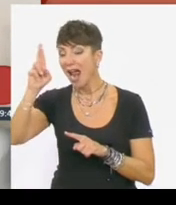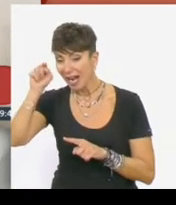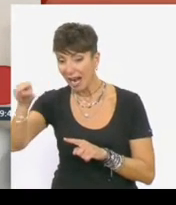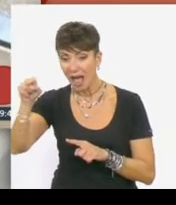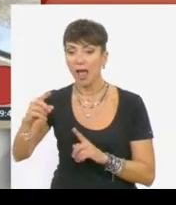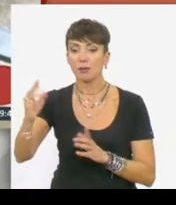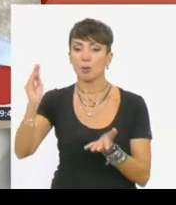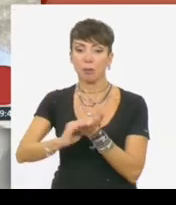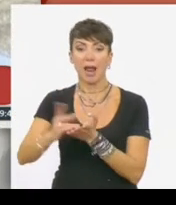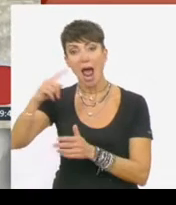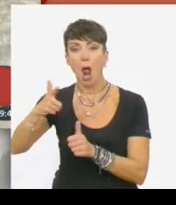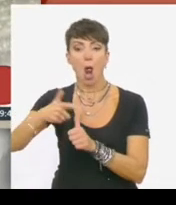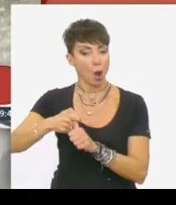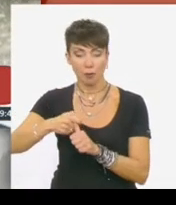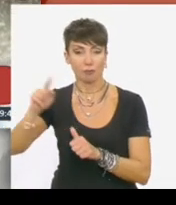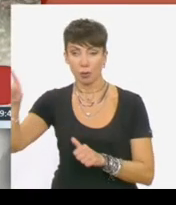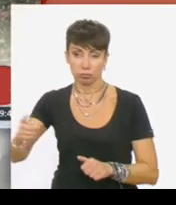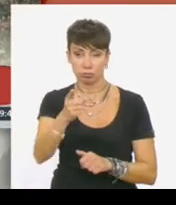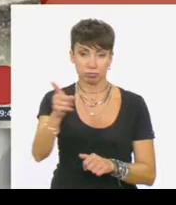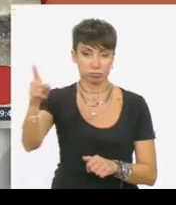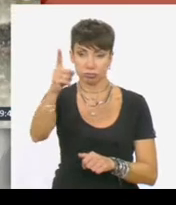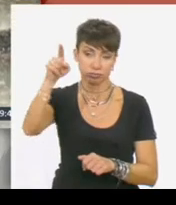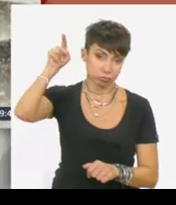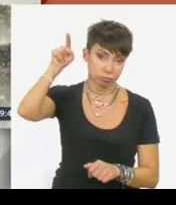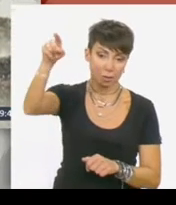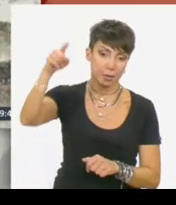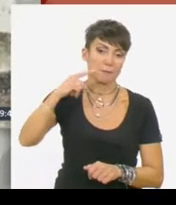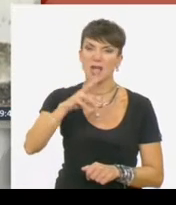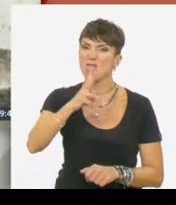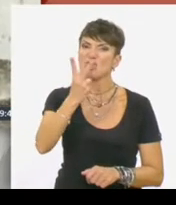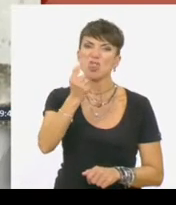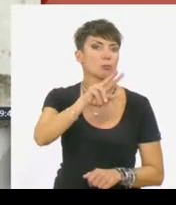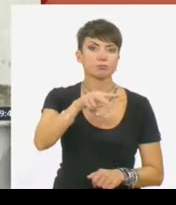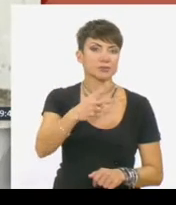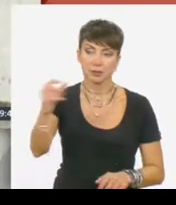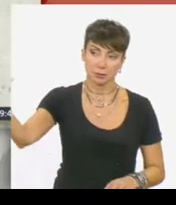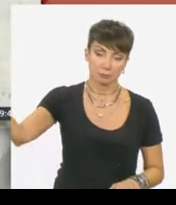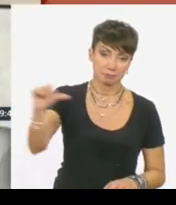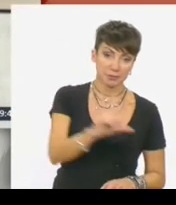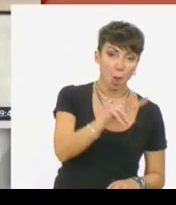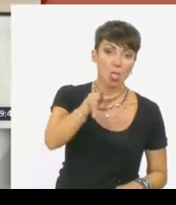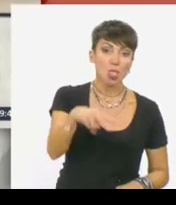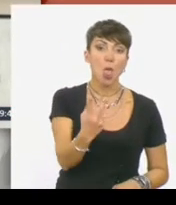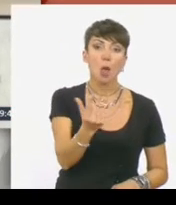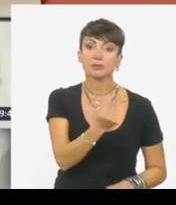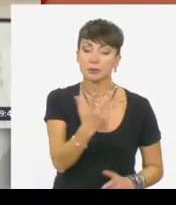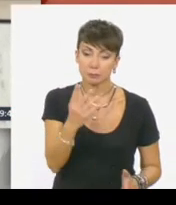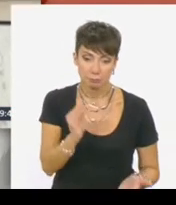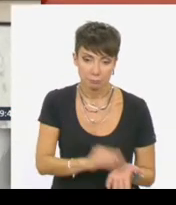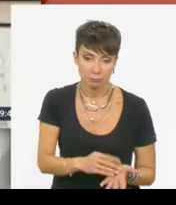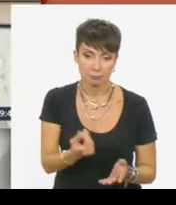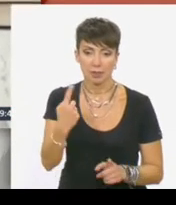να πάρω άλλο λεωφορείο να με ανεβάσει στο αμφιθέατρο. Ήθελε 2,5 ώρες και άλλα 2,5 να γυρίσουμε. Και παρακολουθούσα και